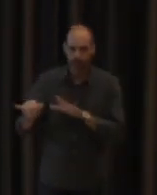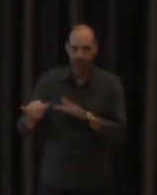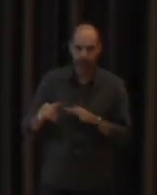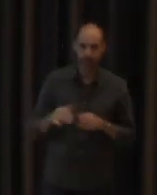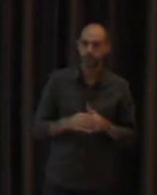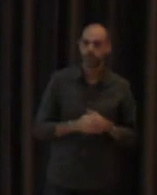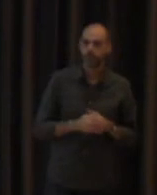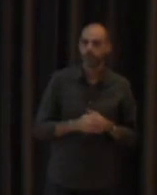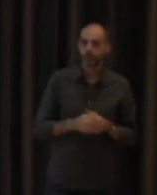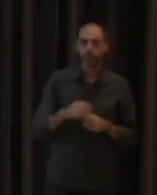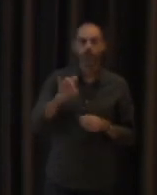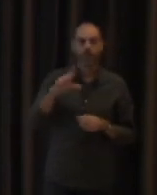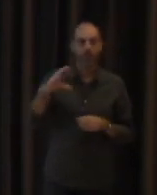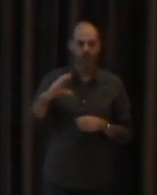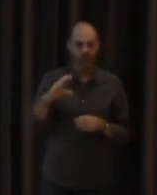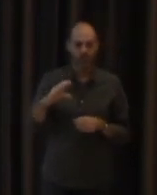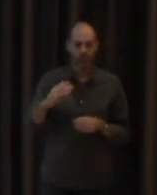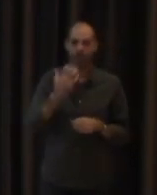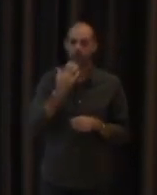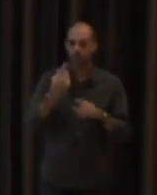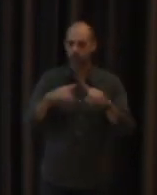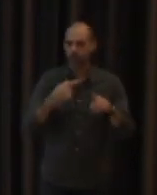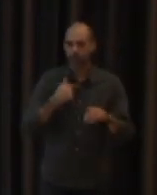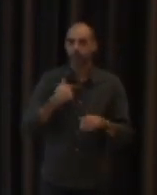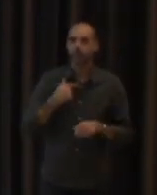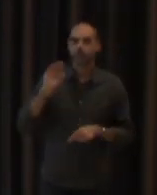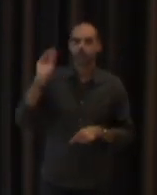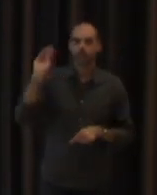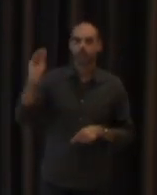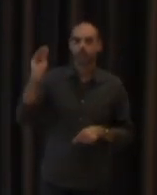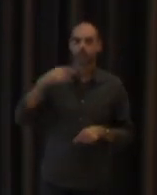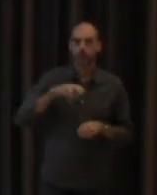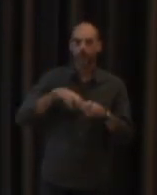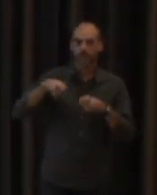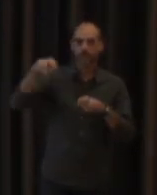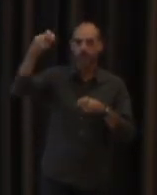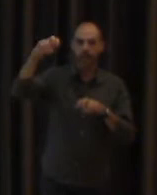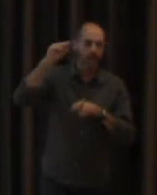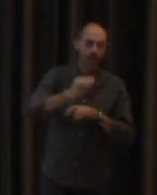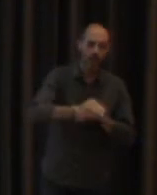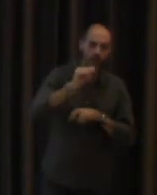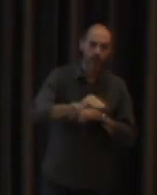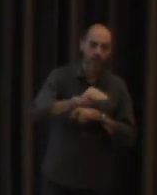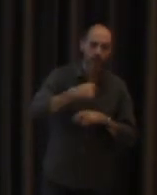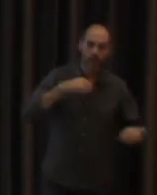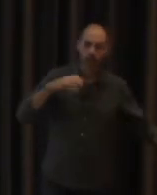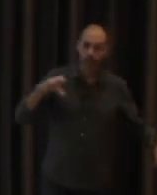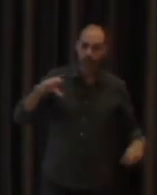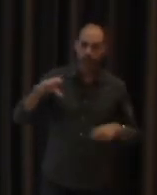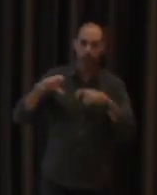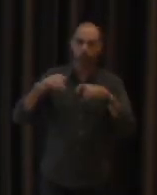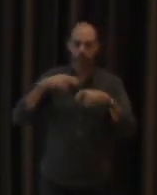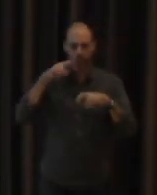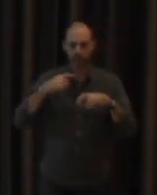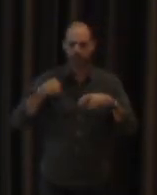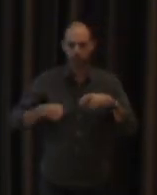de desplaçament cap al lloc de l'emissor. L'he cridat des de capdamunt de l'escala, quan ha pujat ja he vist que no es trobava